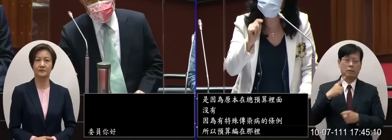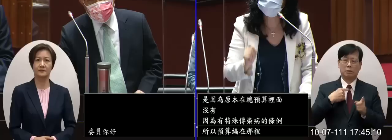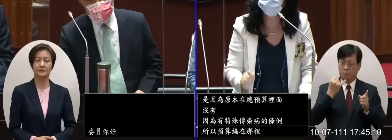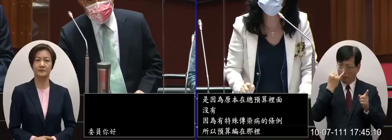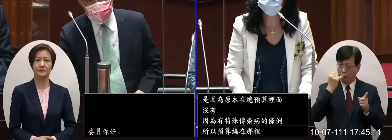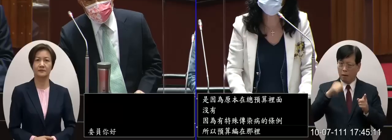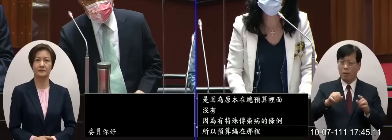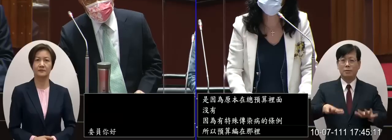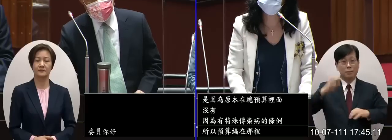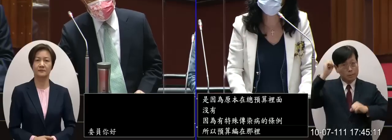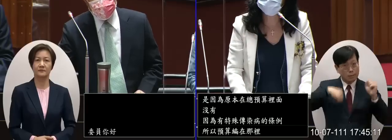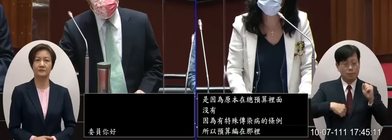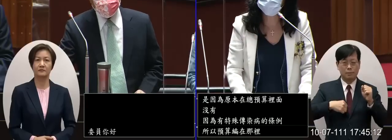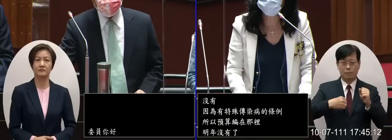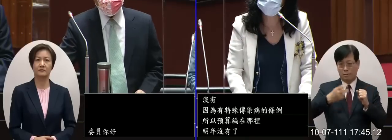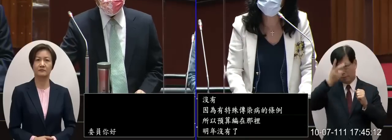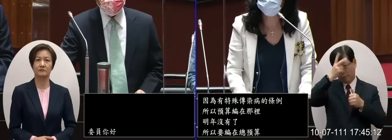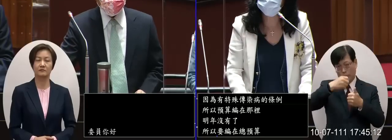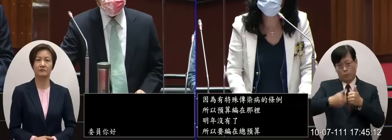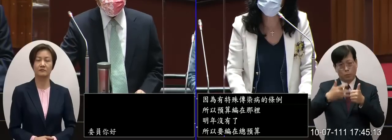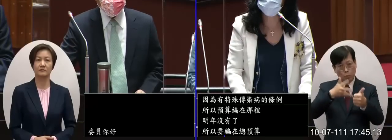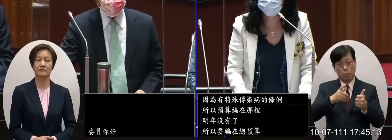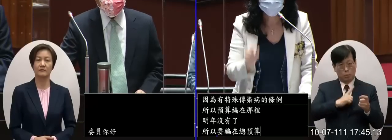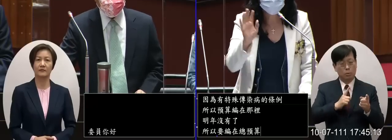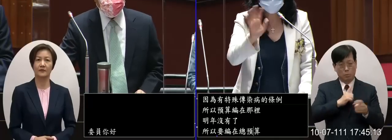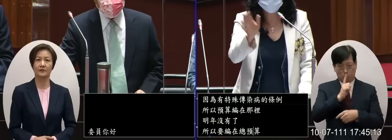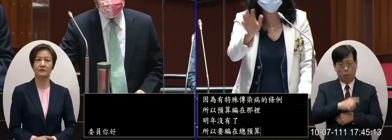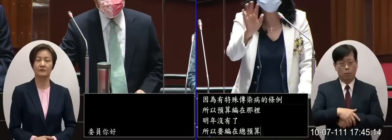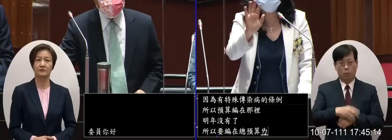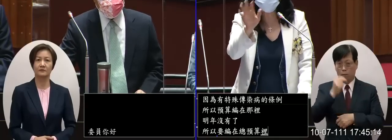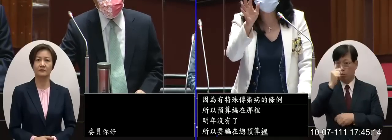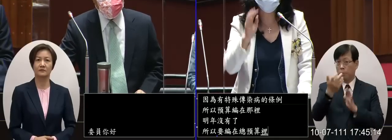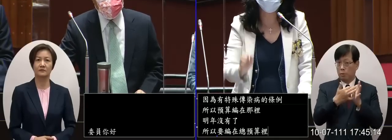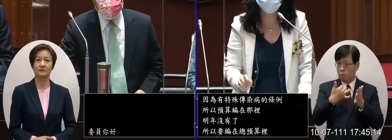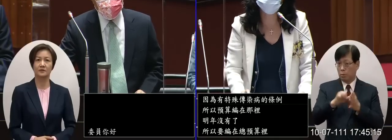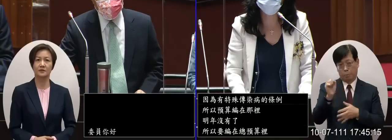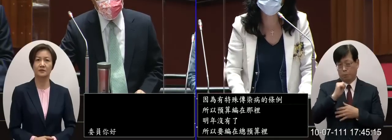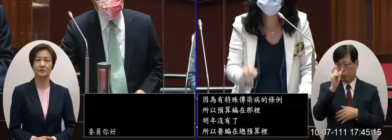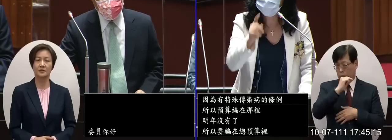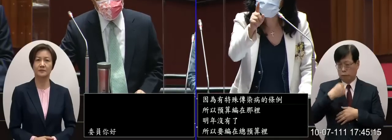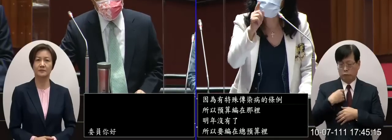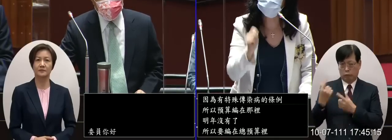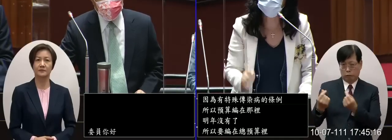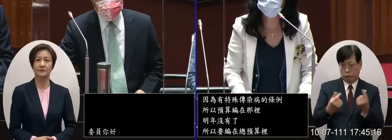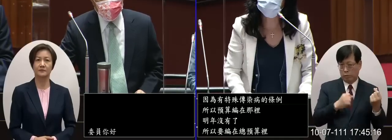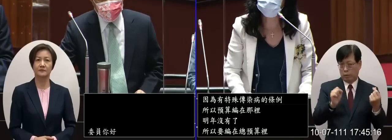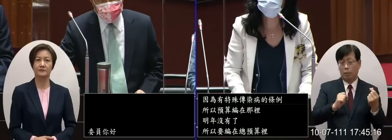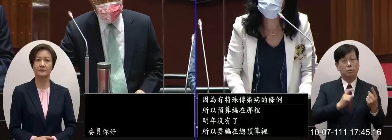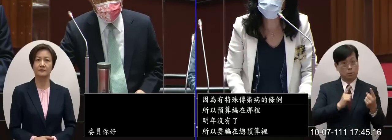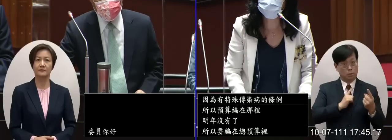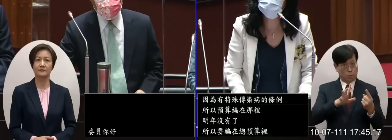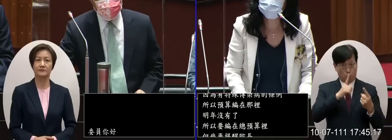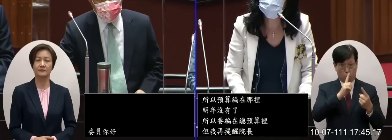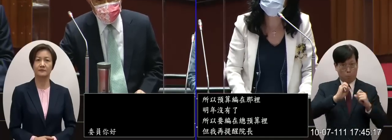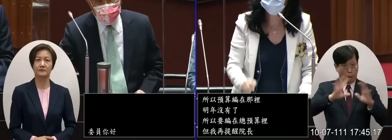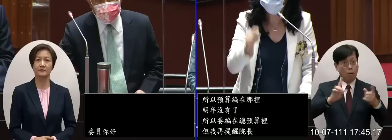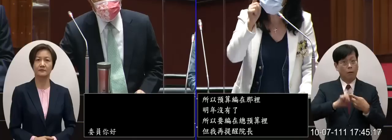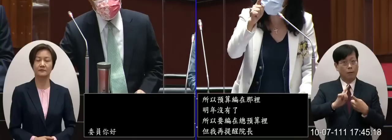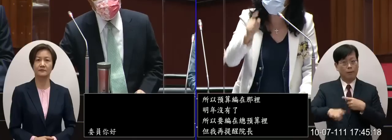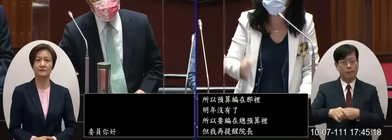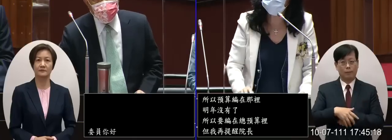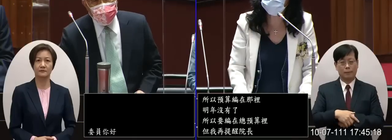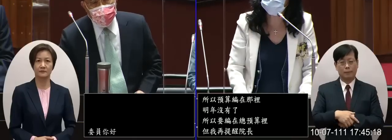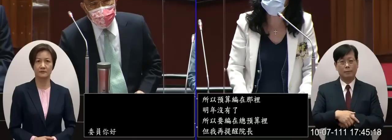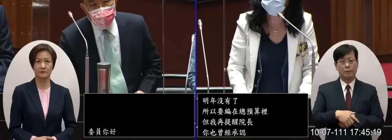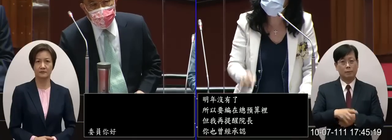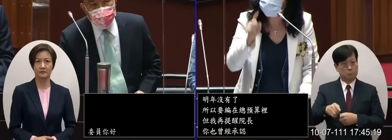认，事实上在今天早上曾委员在问你的时候，你就承认说特别预算不可以常态化，你讲过这个话，对不对？院长，